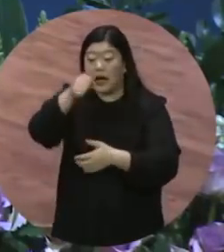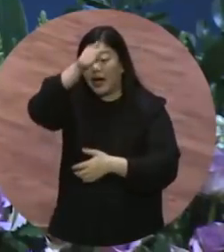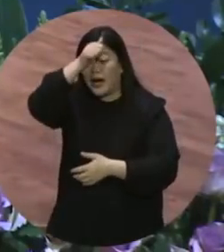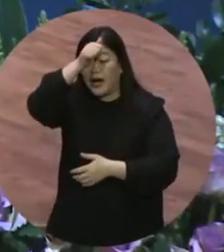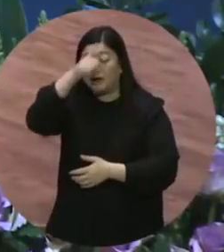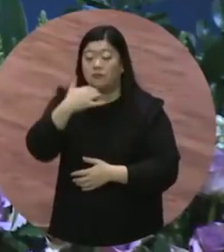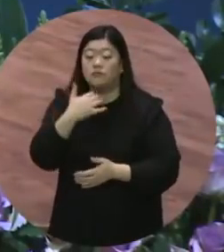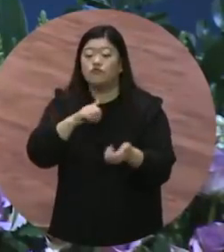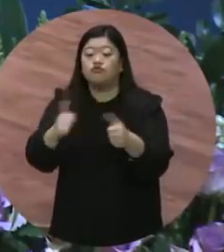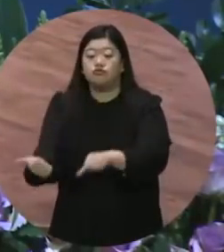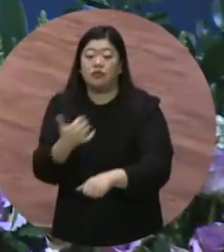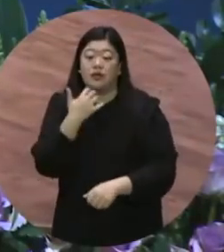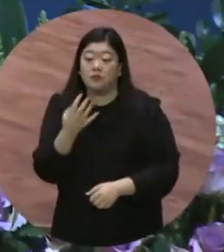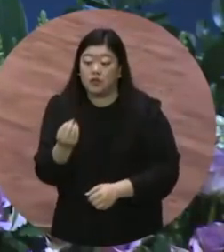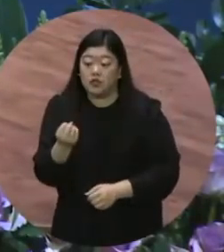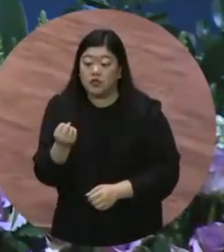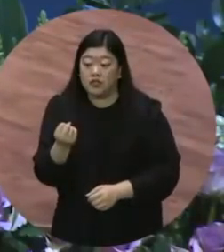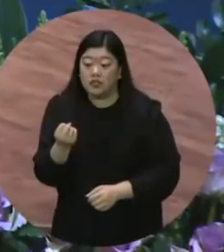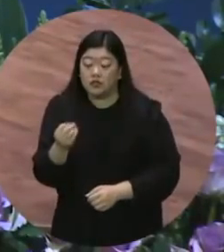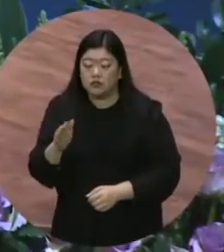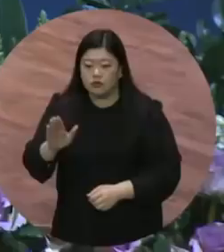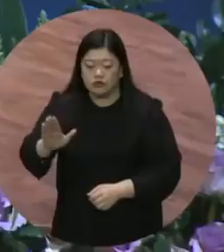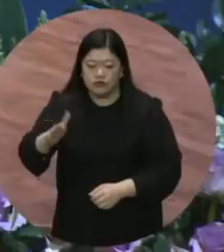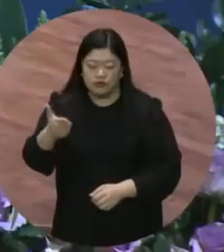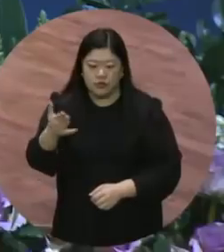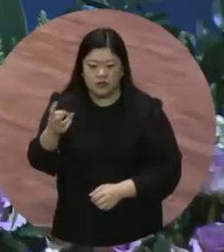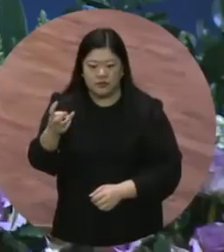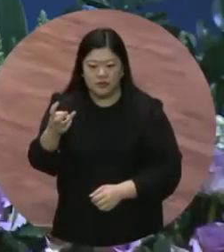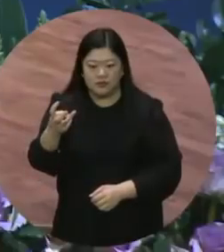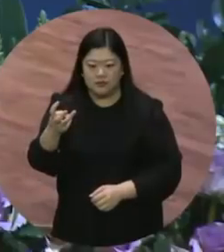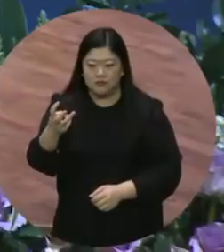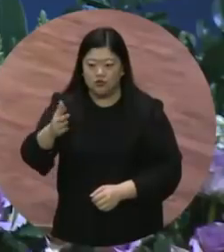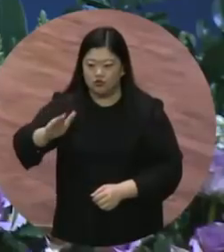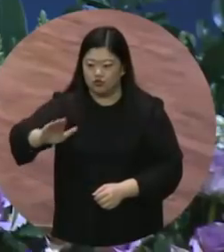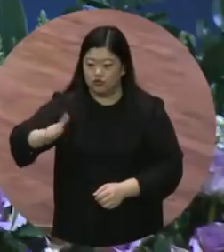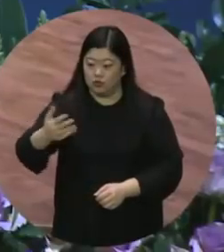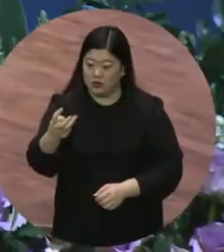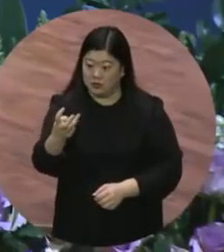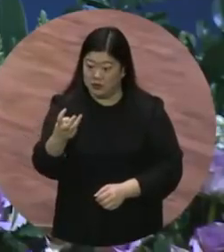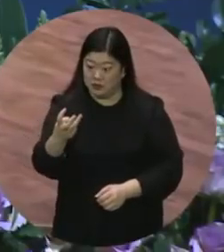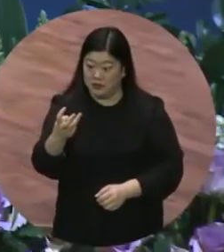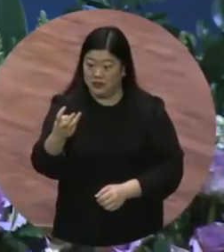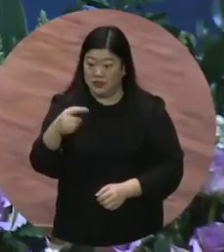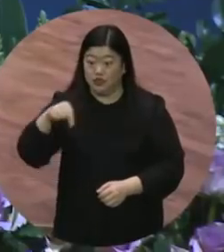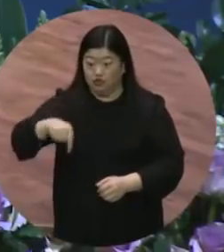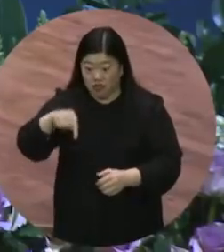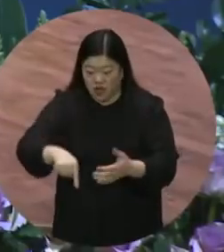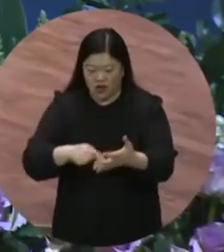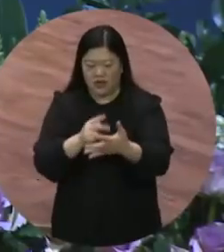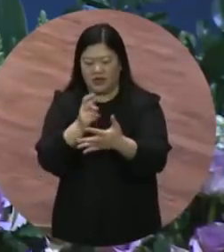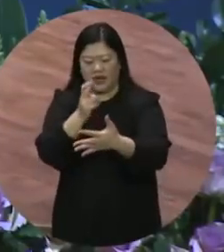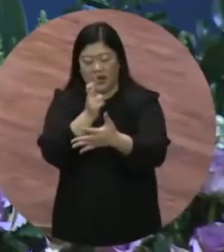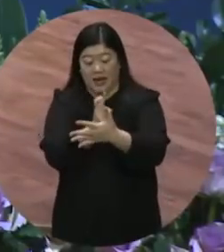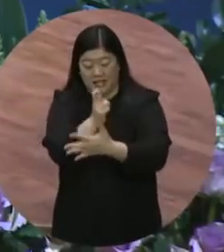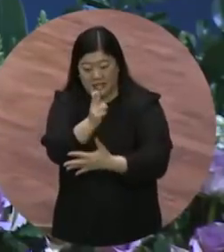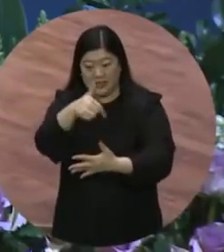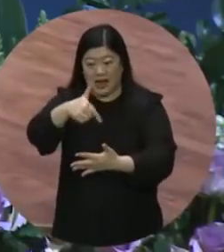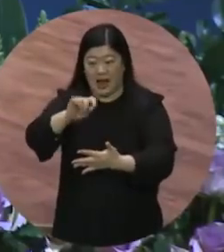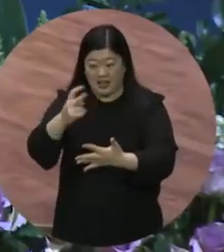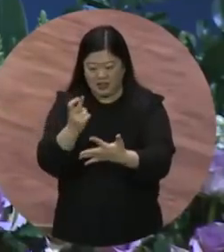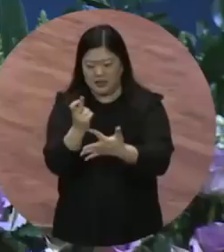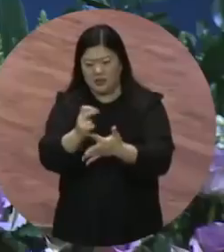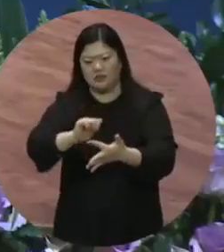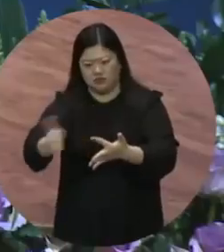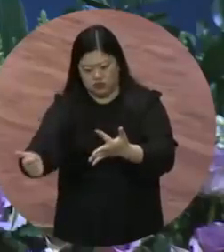근데 성경은 그 많은 아들 중에 하나 일방적으로 셋을 선택한 거예요. 셋의 후손 중에서